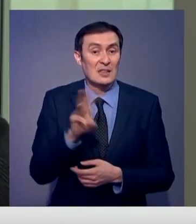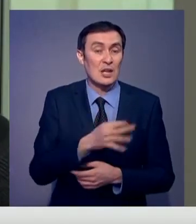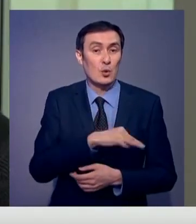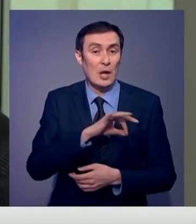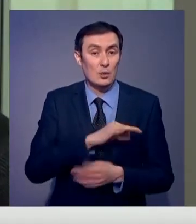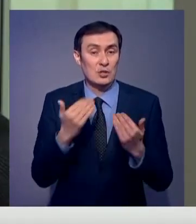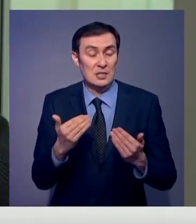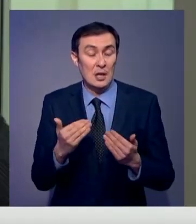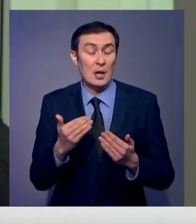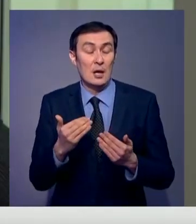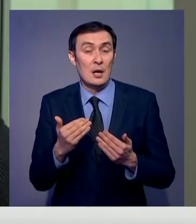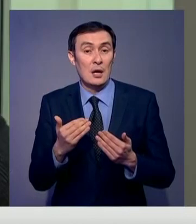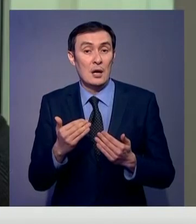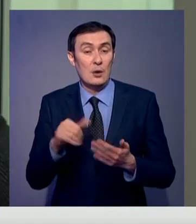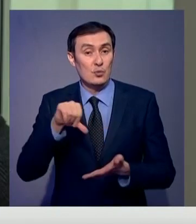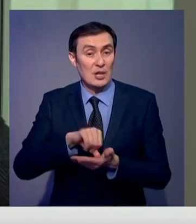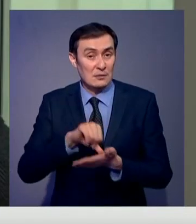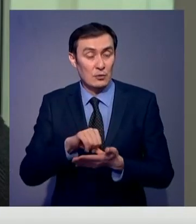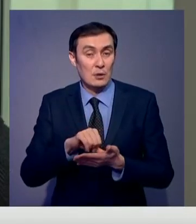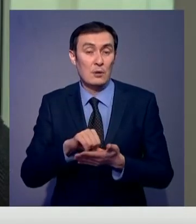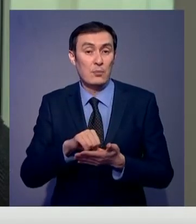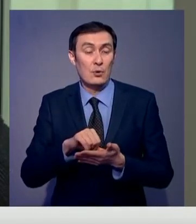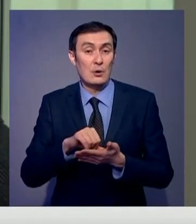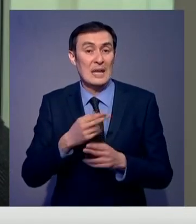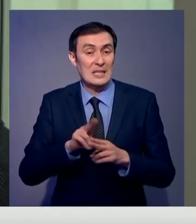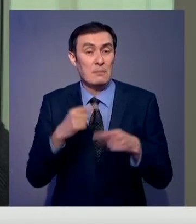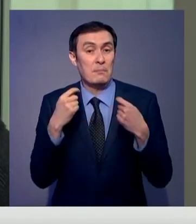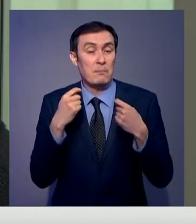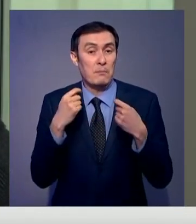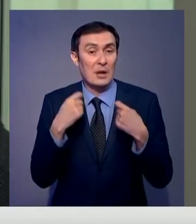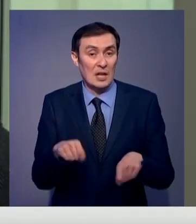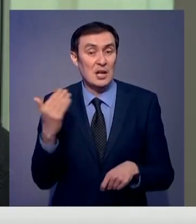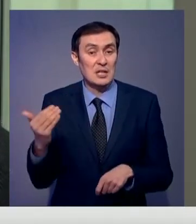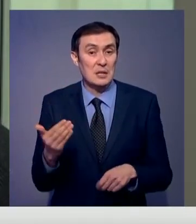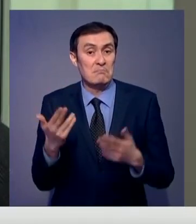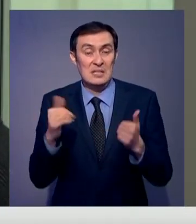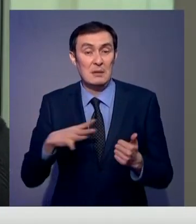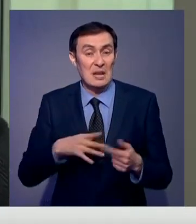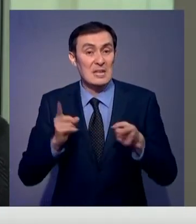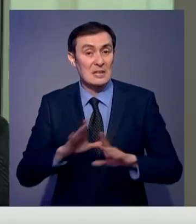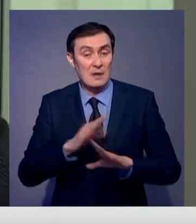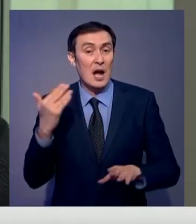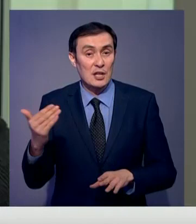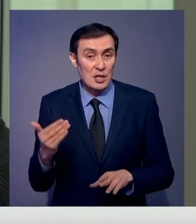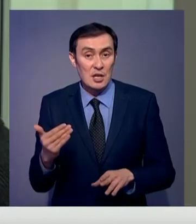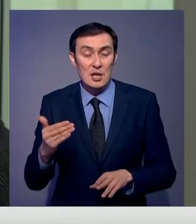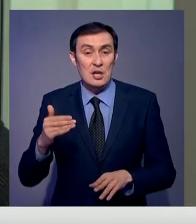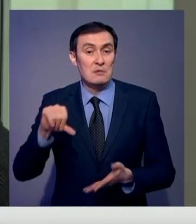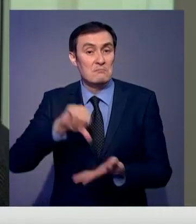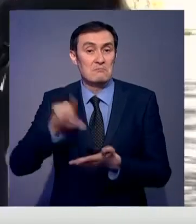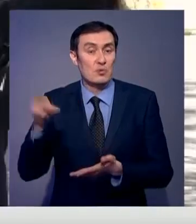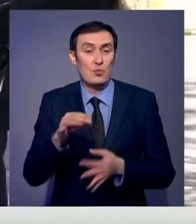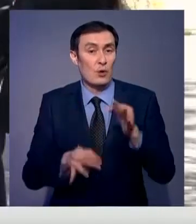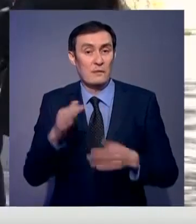которые проходят по этим делам, по нескольким сделкам везде, где они признаны недействительными. Вот они не привлечены к уголовной